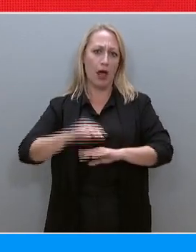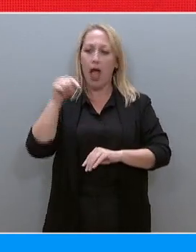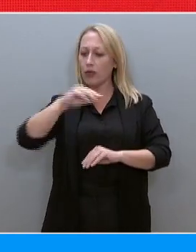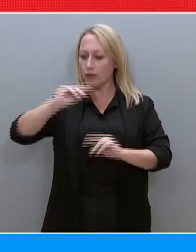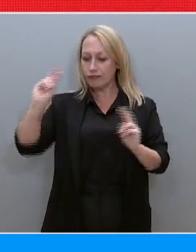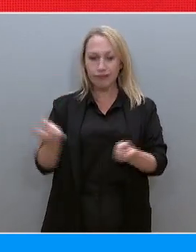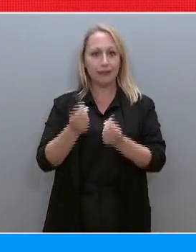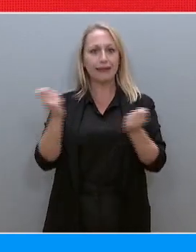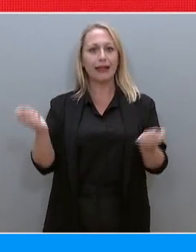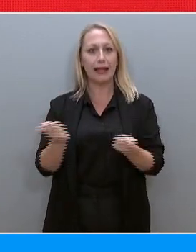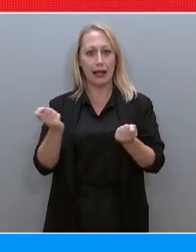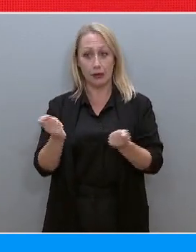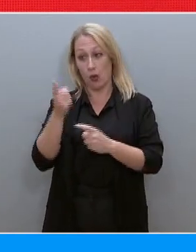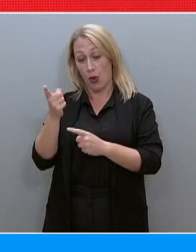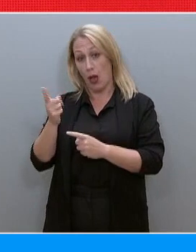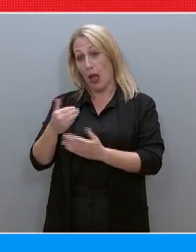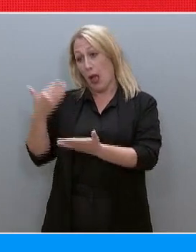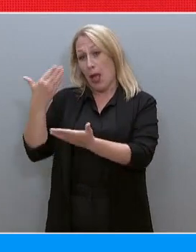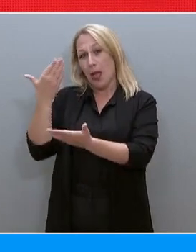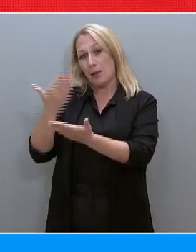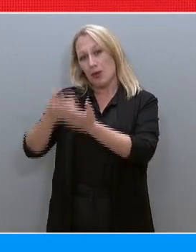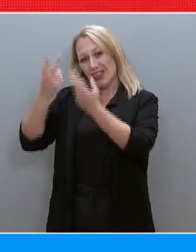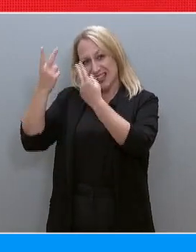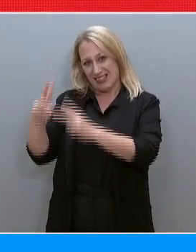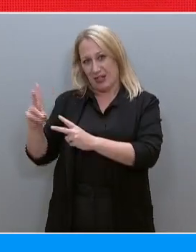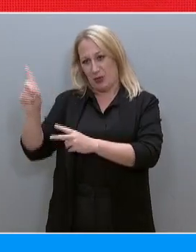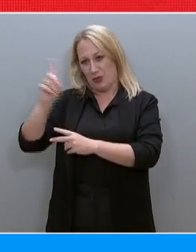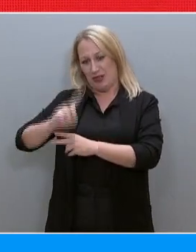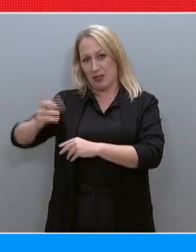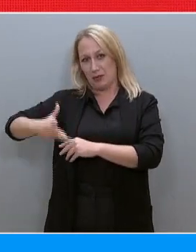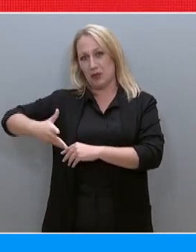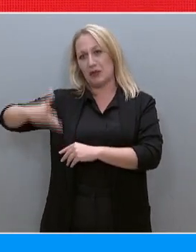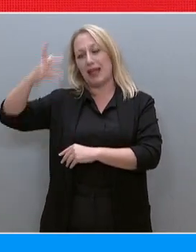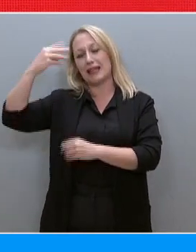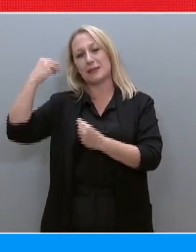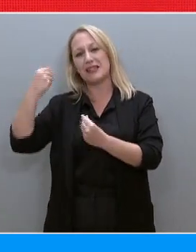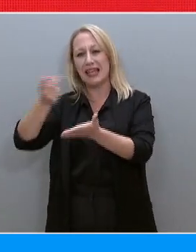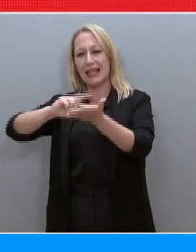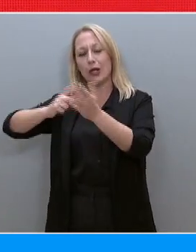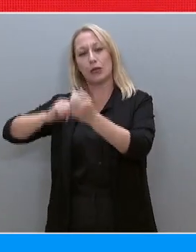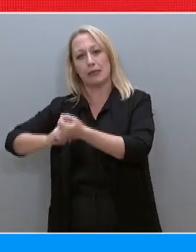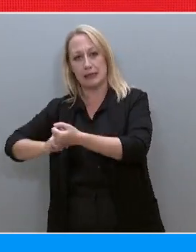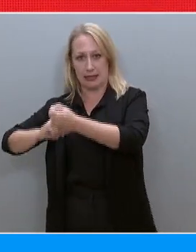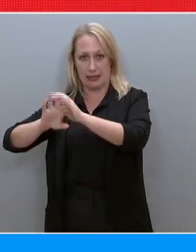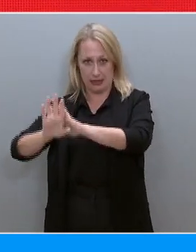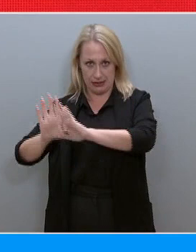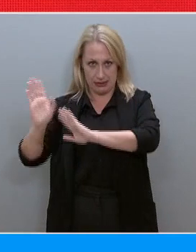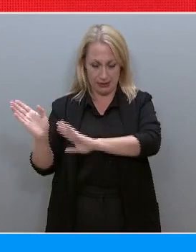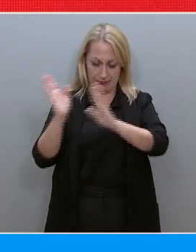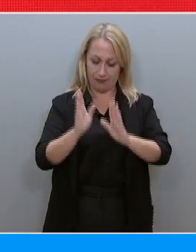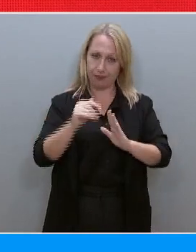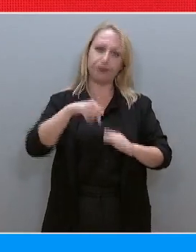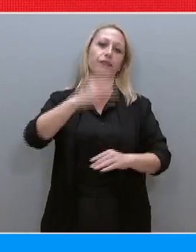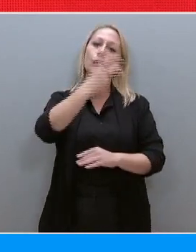Στον αντίποδα λοιπόν αυτής της νεοφιλελεύθερης προσέγγισης της κυβέρνησης, εμείς καταθέτουμε